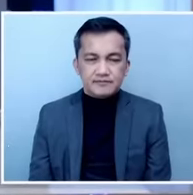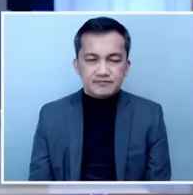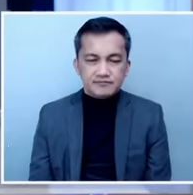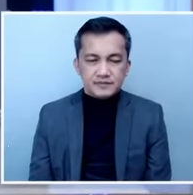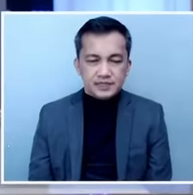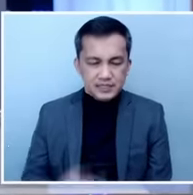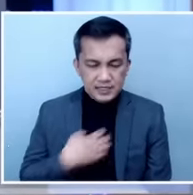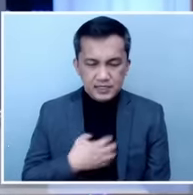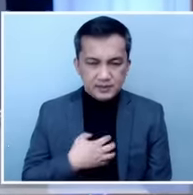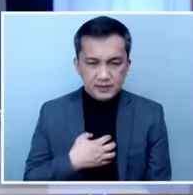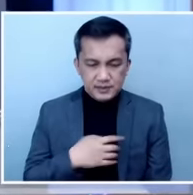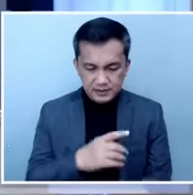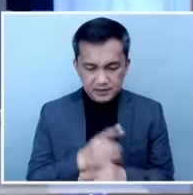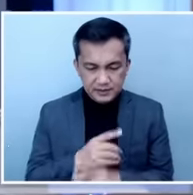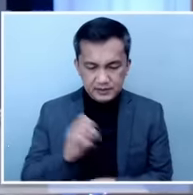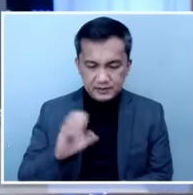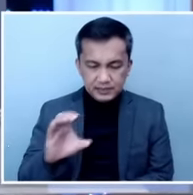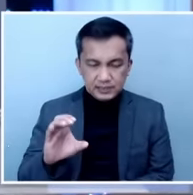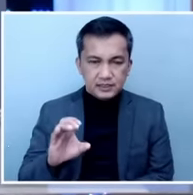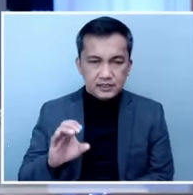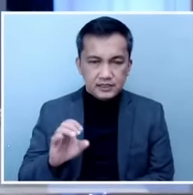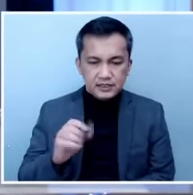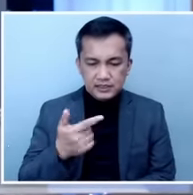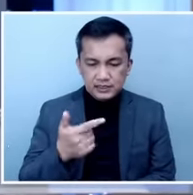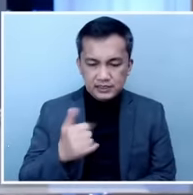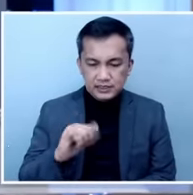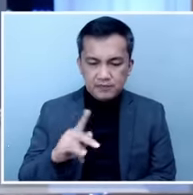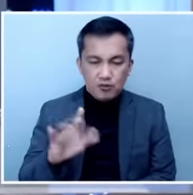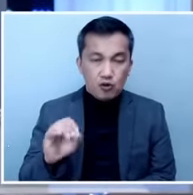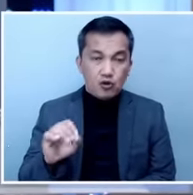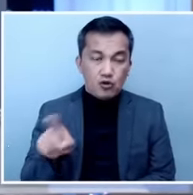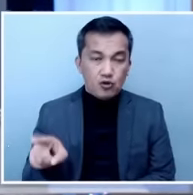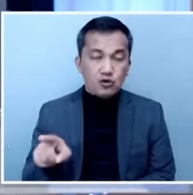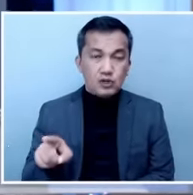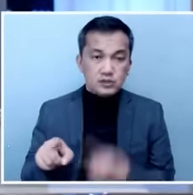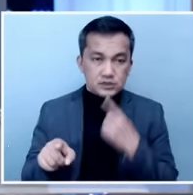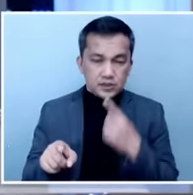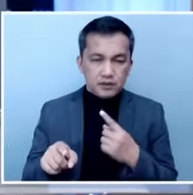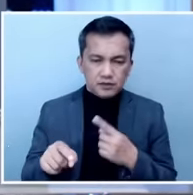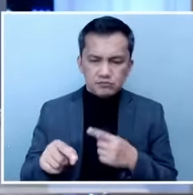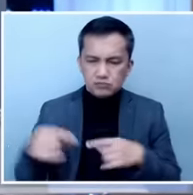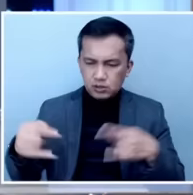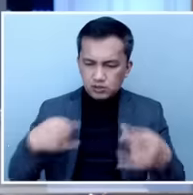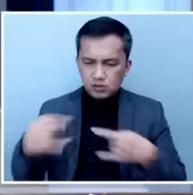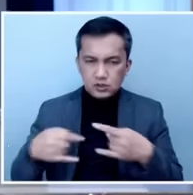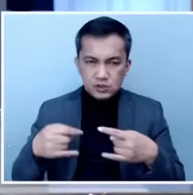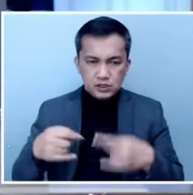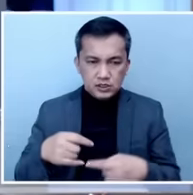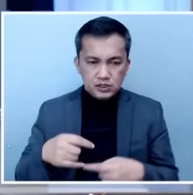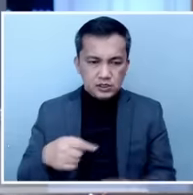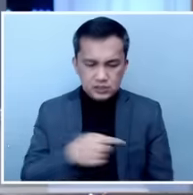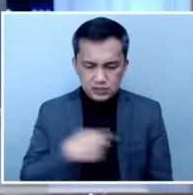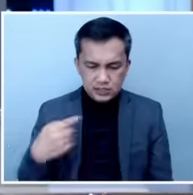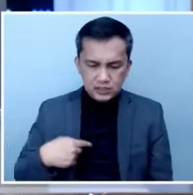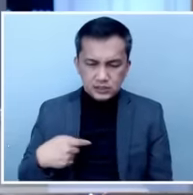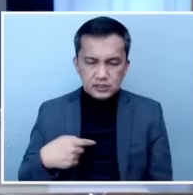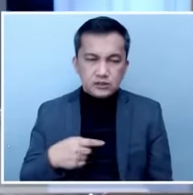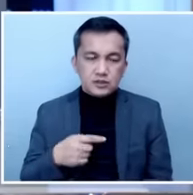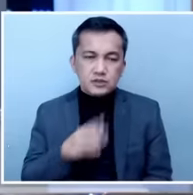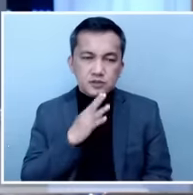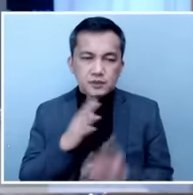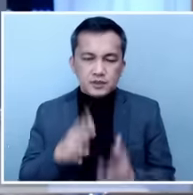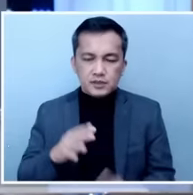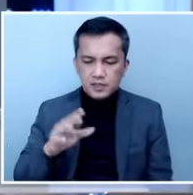Inalmahan ni Defense Secretary Gilberto Teodoro ang anyay pang-insulto ni Chinese Foreign Ministry spokesperson